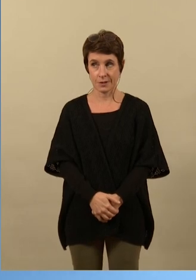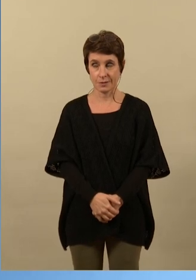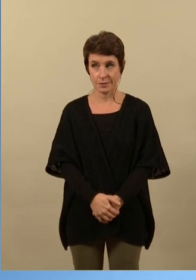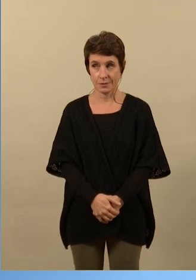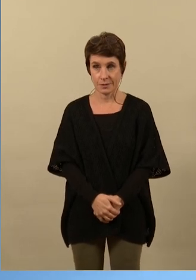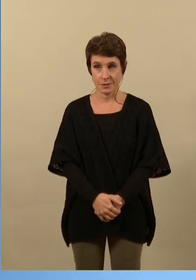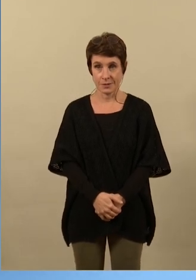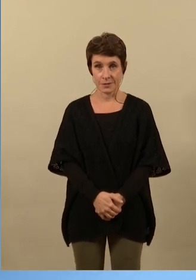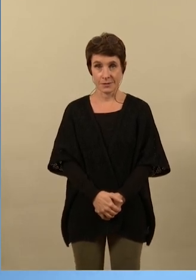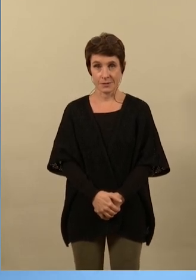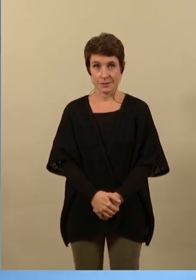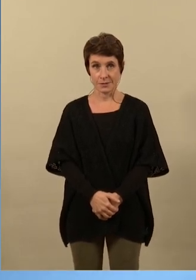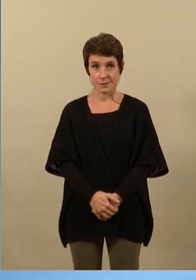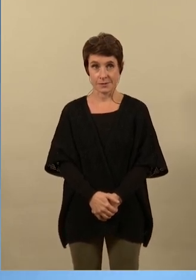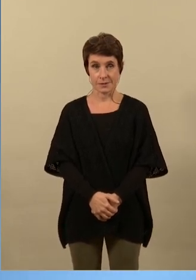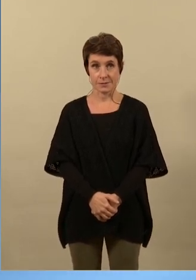assis